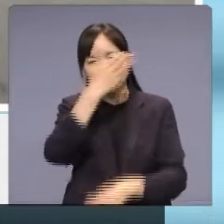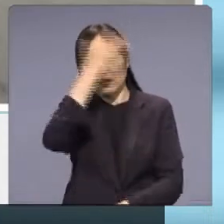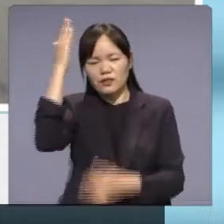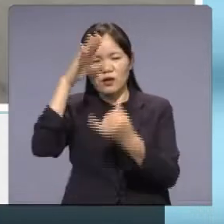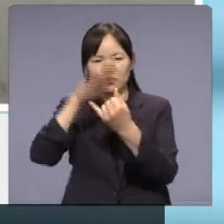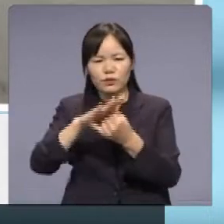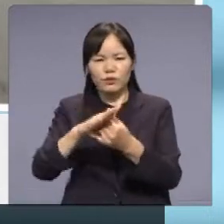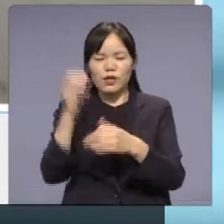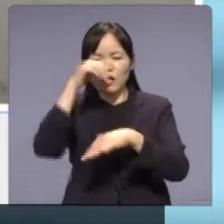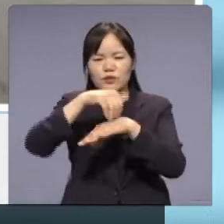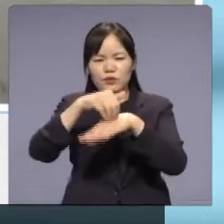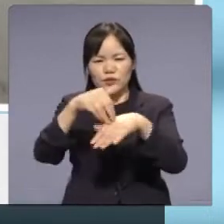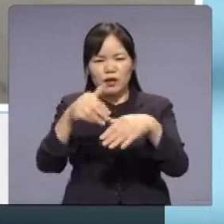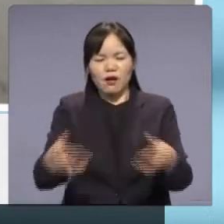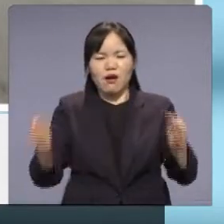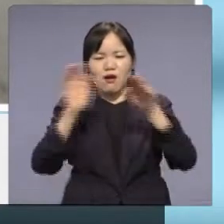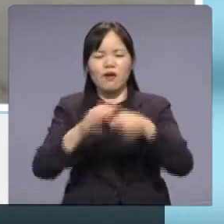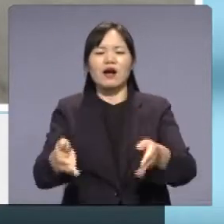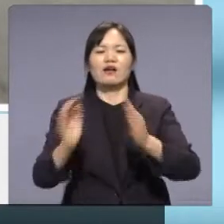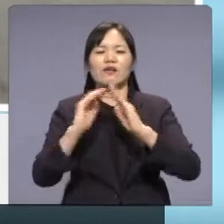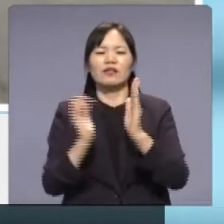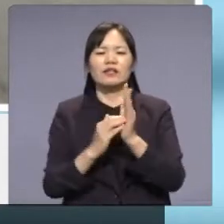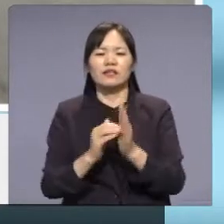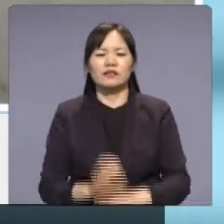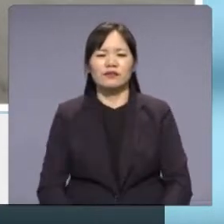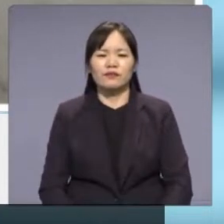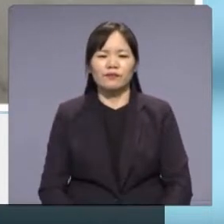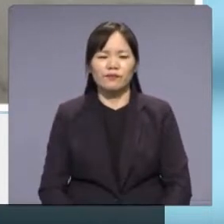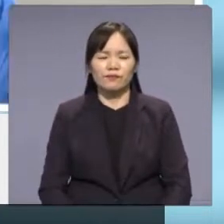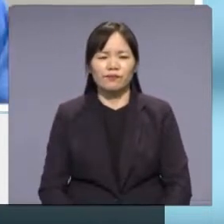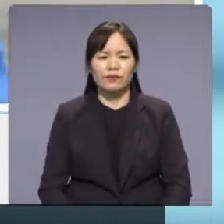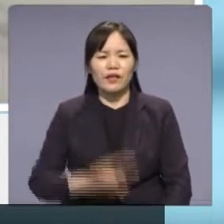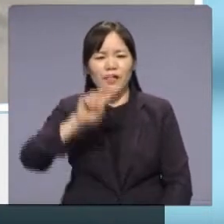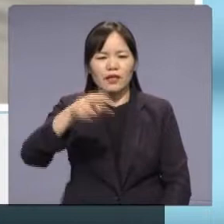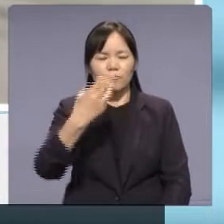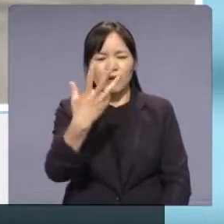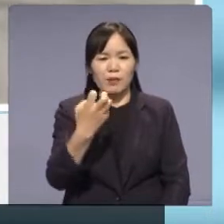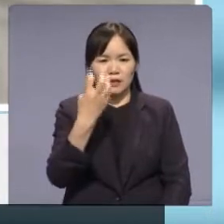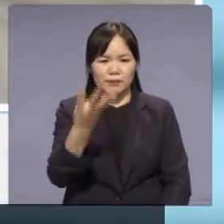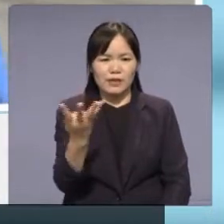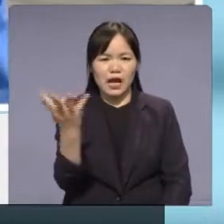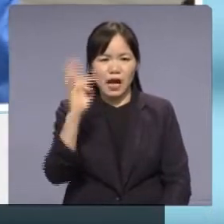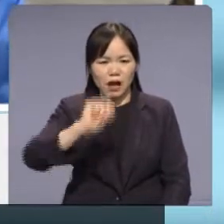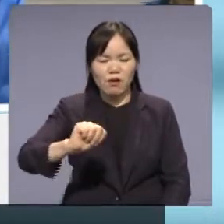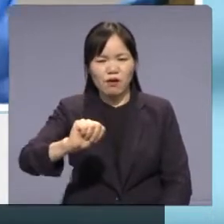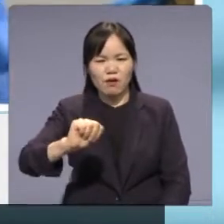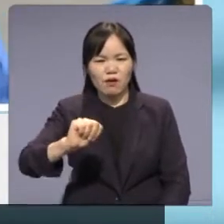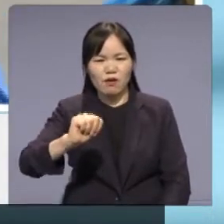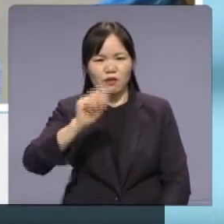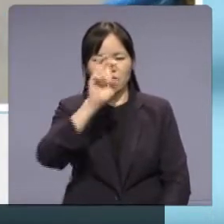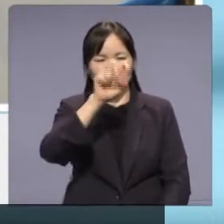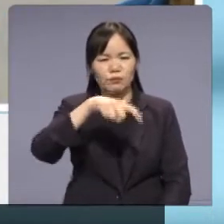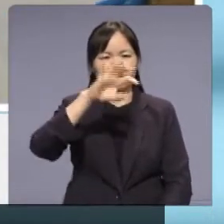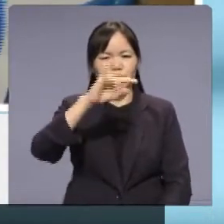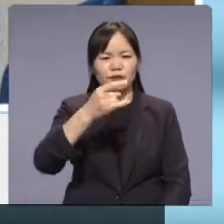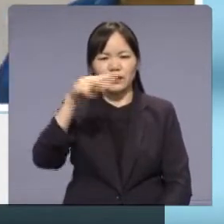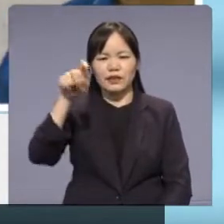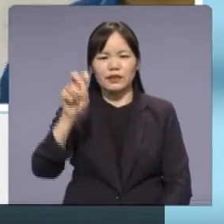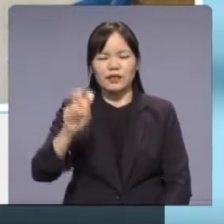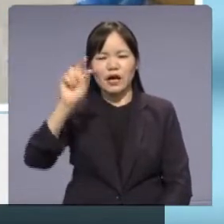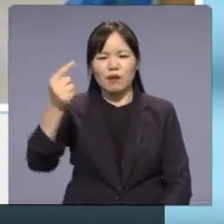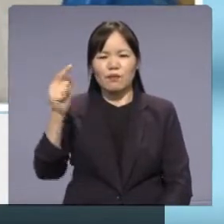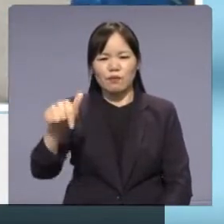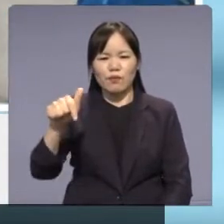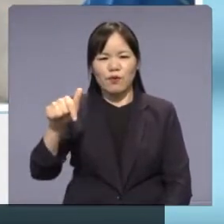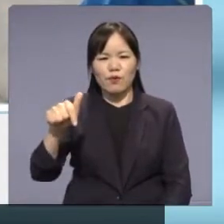준공을 했습니다. 그리고 어촌 니들 300에 284억 원을 무의 삼목항 덕교항에 이제 유치를 또